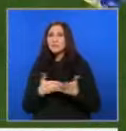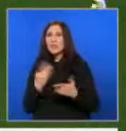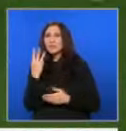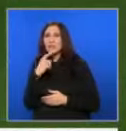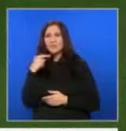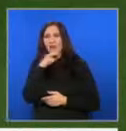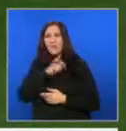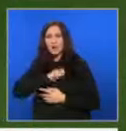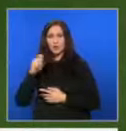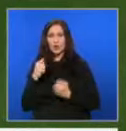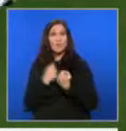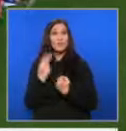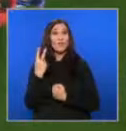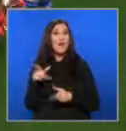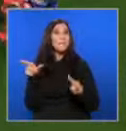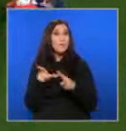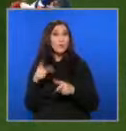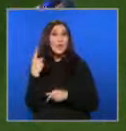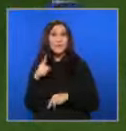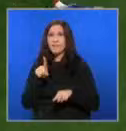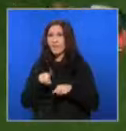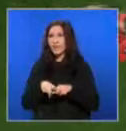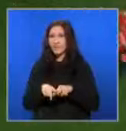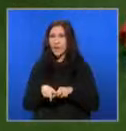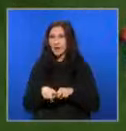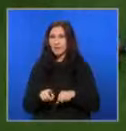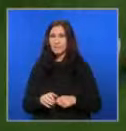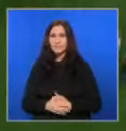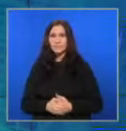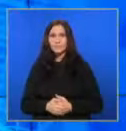червени картона в мача. 2 за Милан и 1 за Интер.